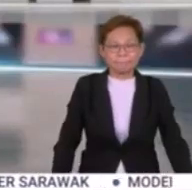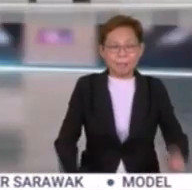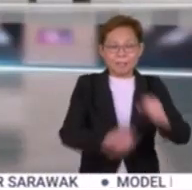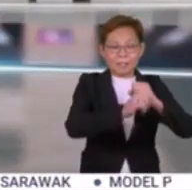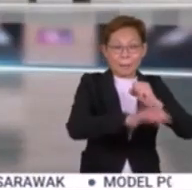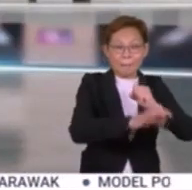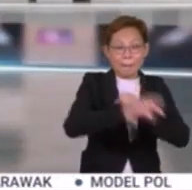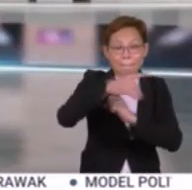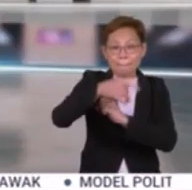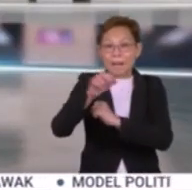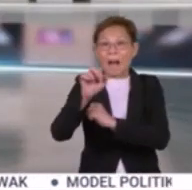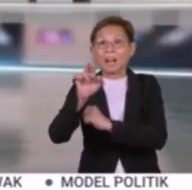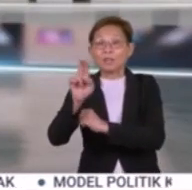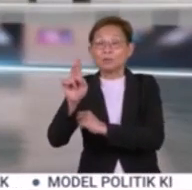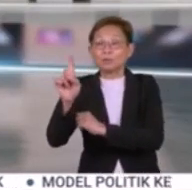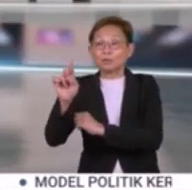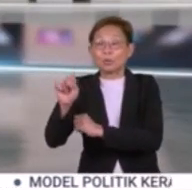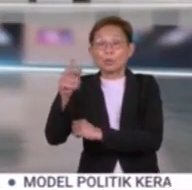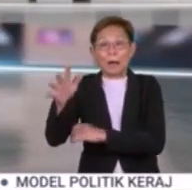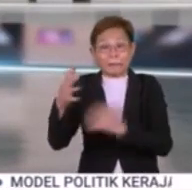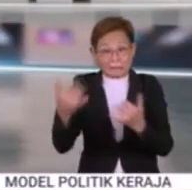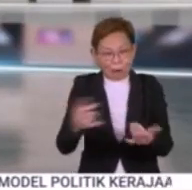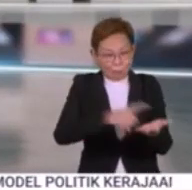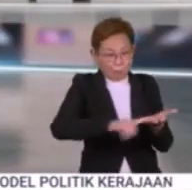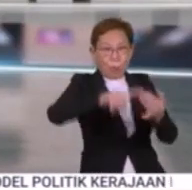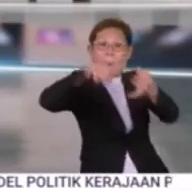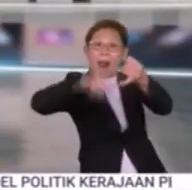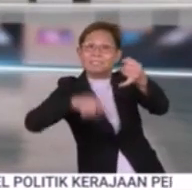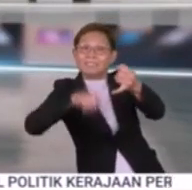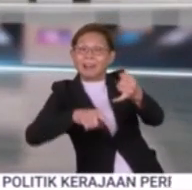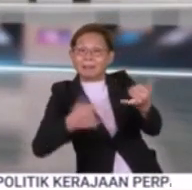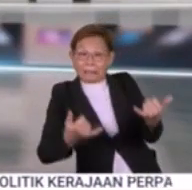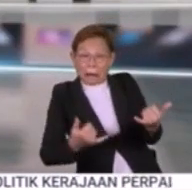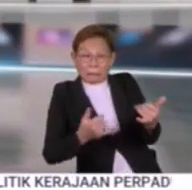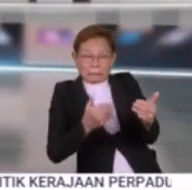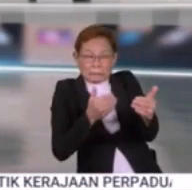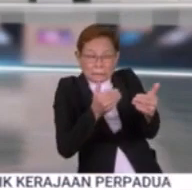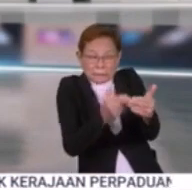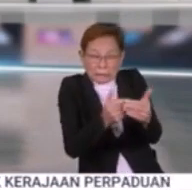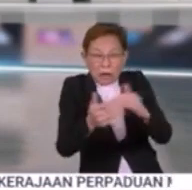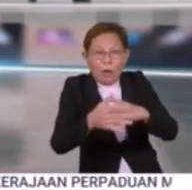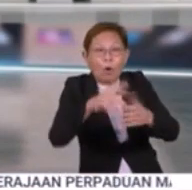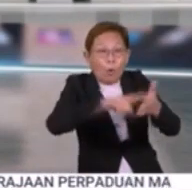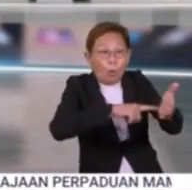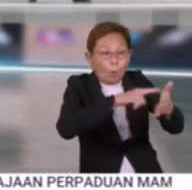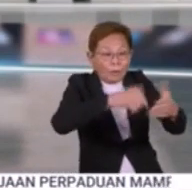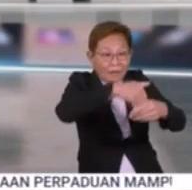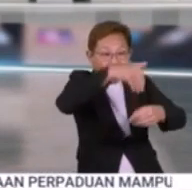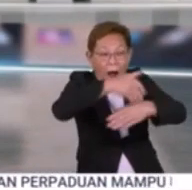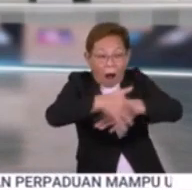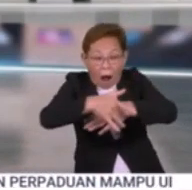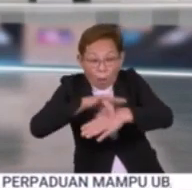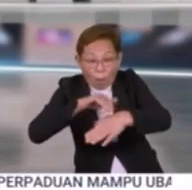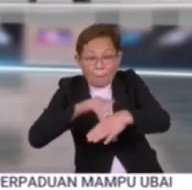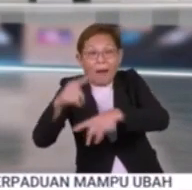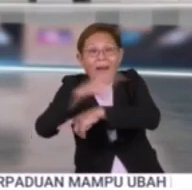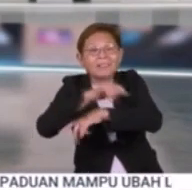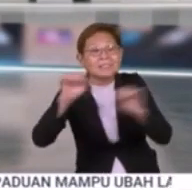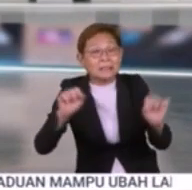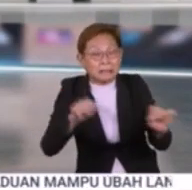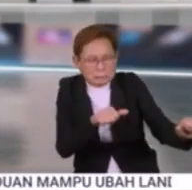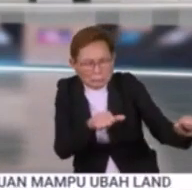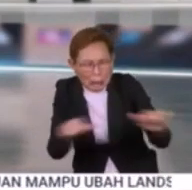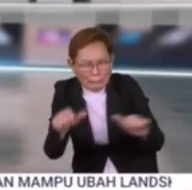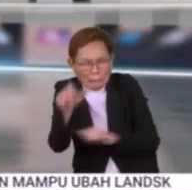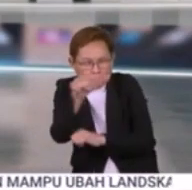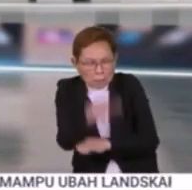kempen pru Dun ke-15 memasuki minggu terakhir lebih-lebih lagi menjelang undi awal Selasa ini pecutan kempen terus aktif